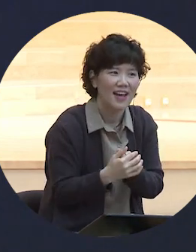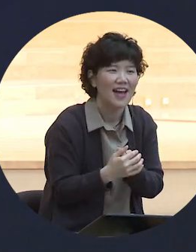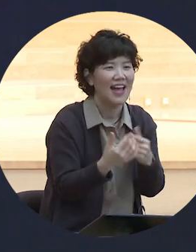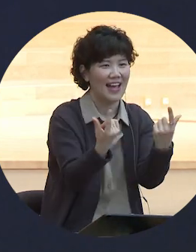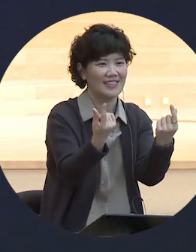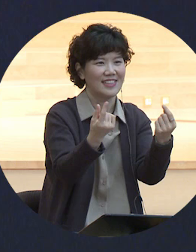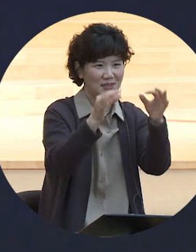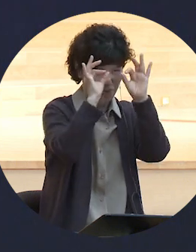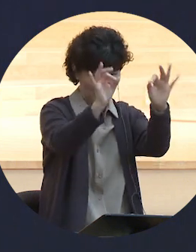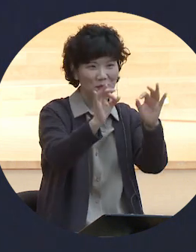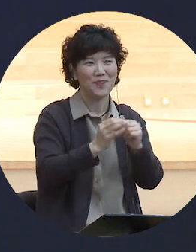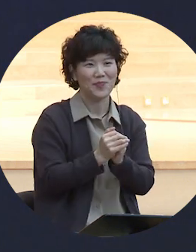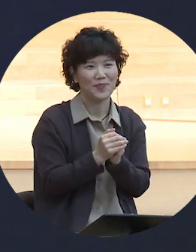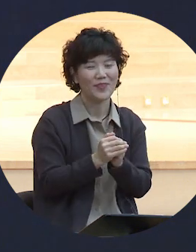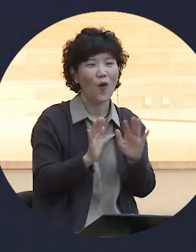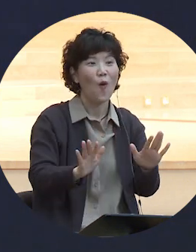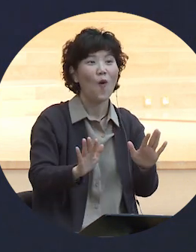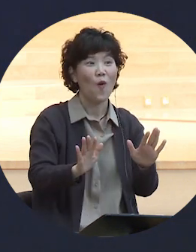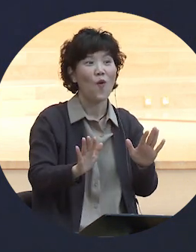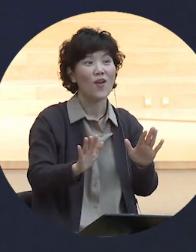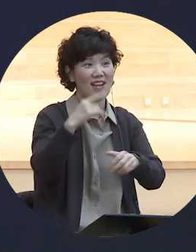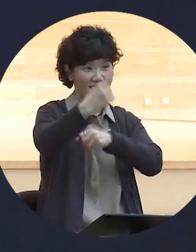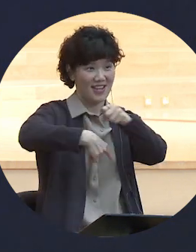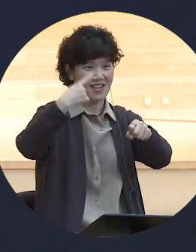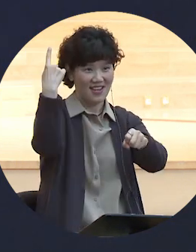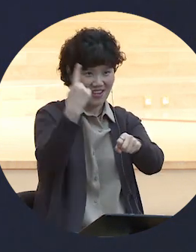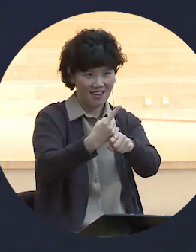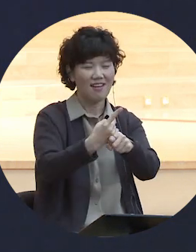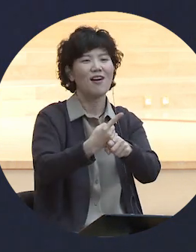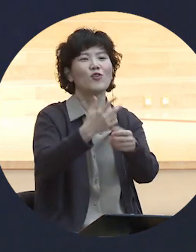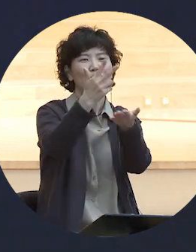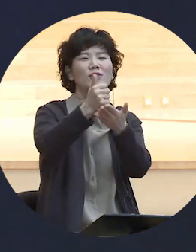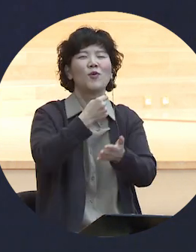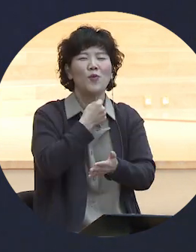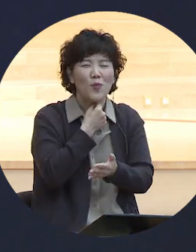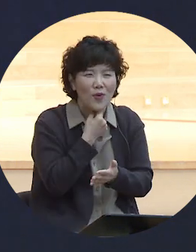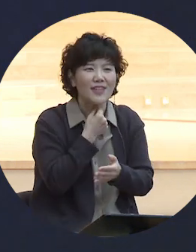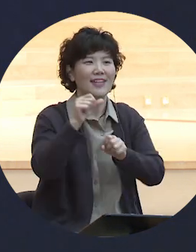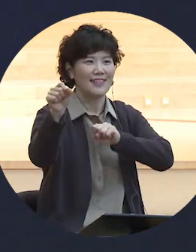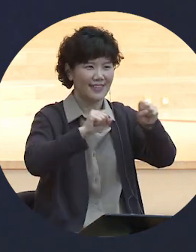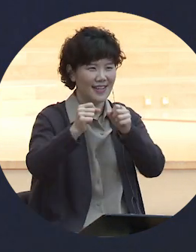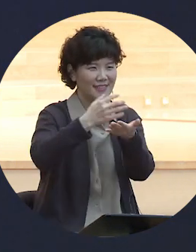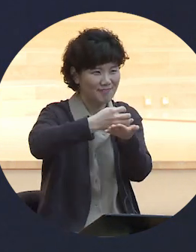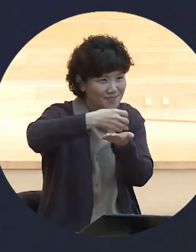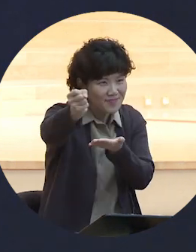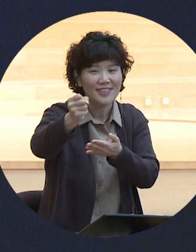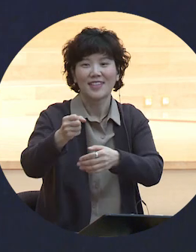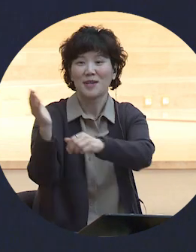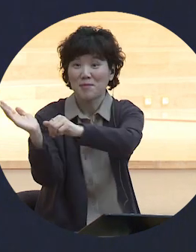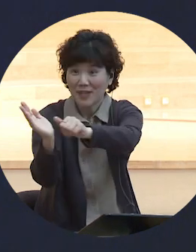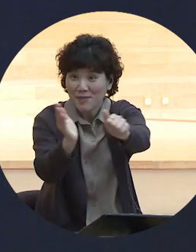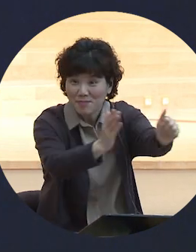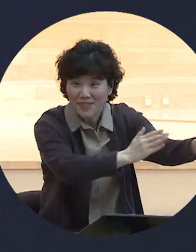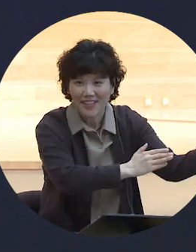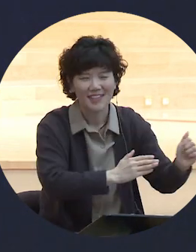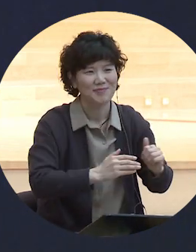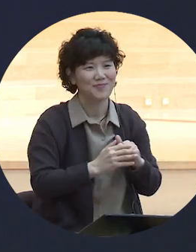함께 살피면서 올 한해 정말로 주님이 원하시는 사역 될 수 있기를 주 예수 이름으로